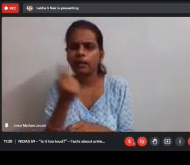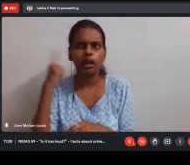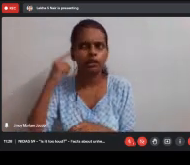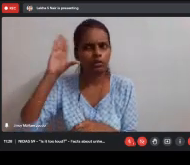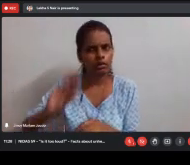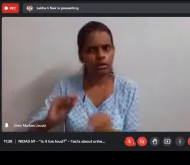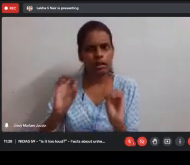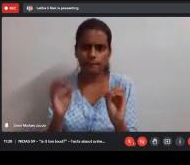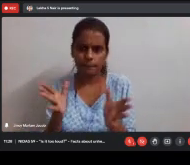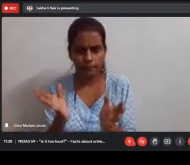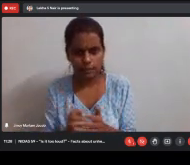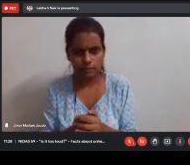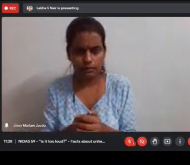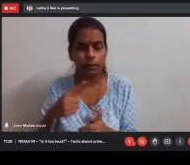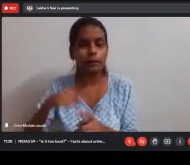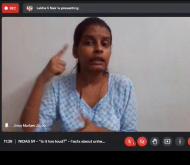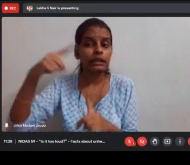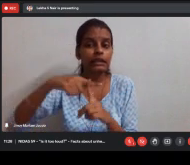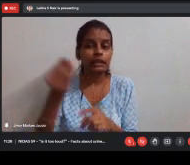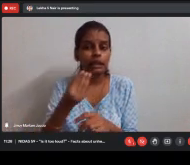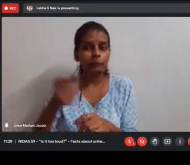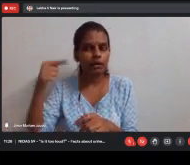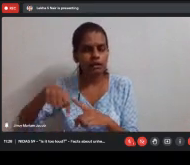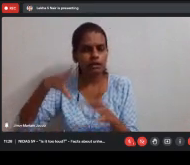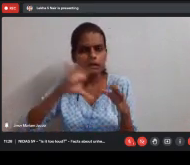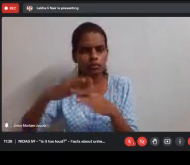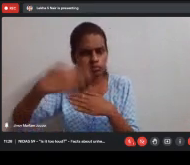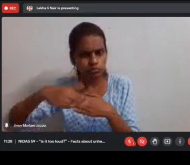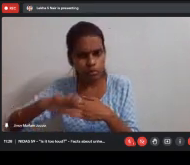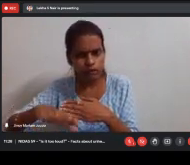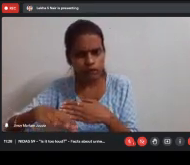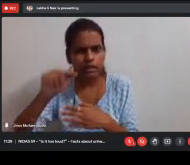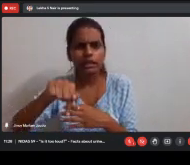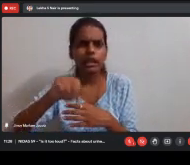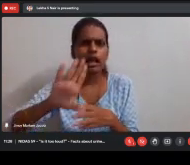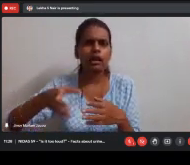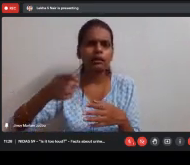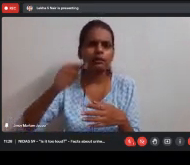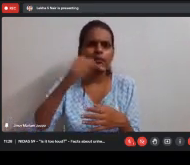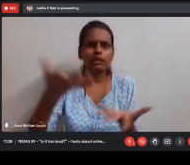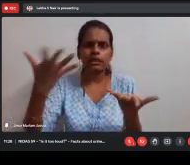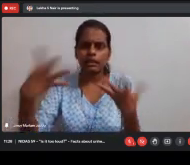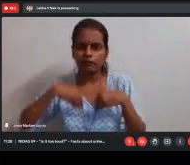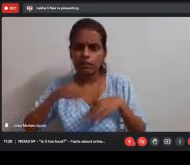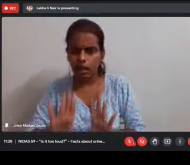മൂലമുള്ള കേൾവിക്കുറവ് ഉണ്ടാകാം. സോ ഇനി NIHL എങ്ങനെയെല്ലാം വരാം? ആദ്യമേ നമ്മൾ